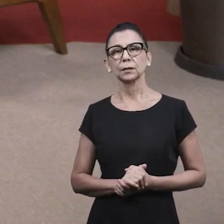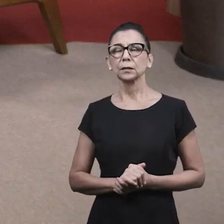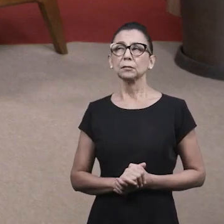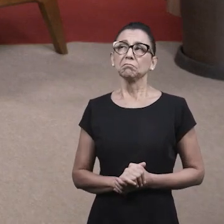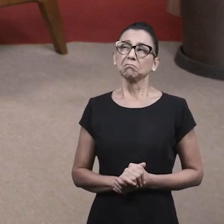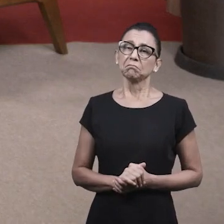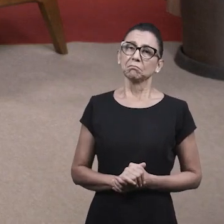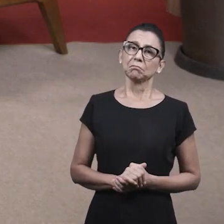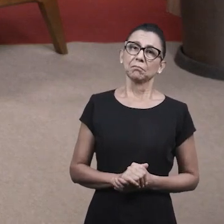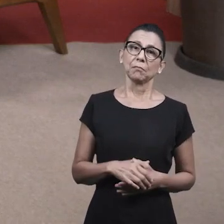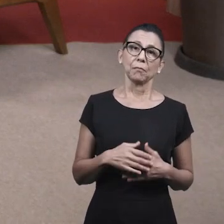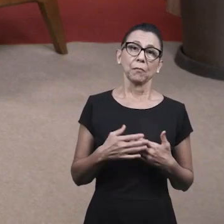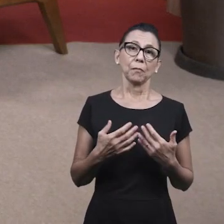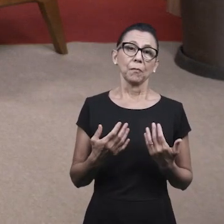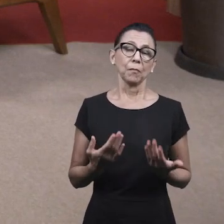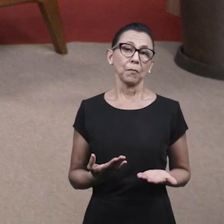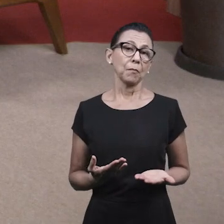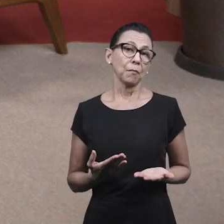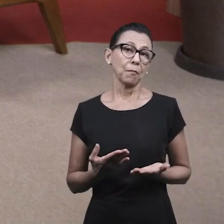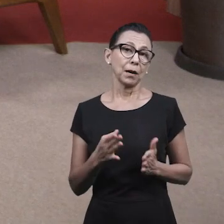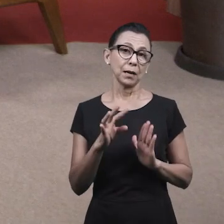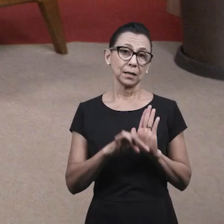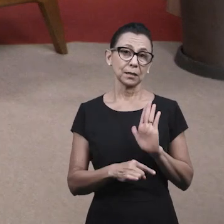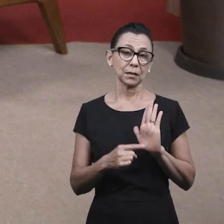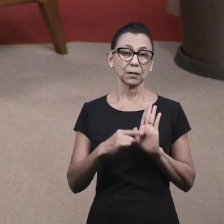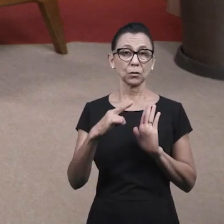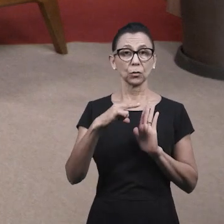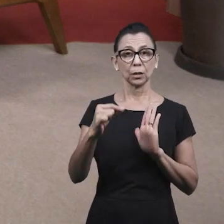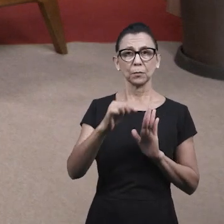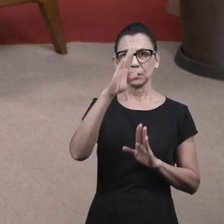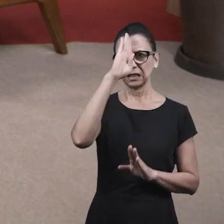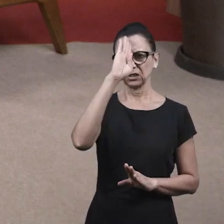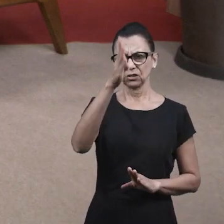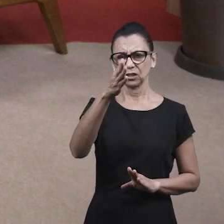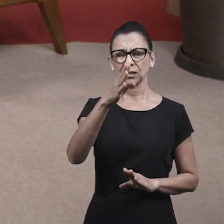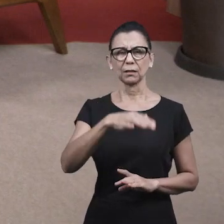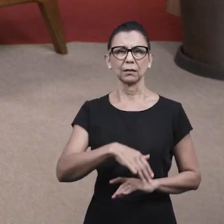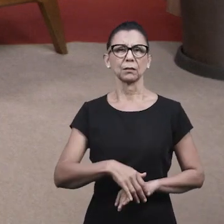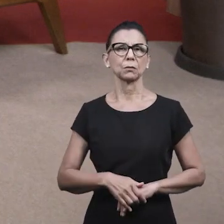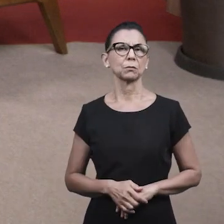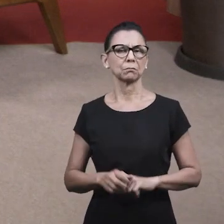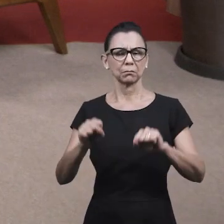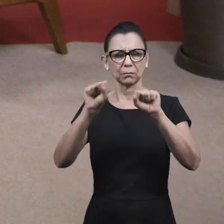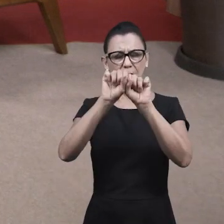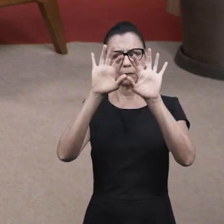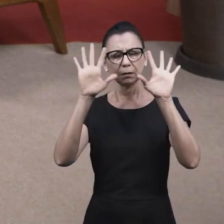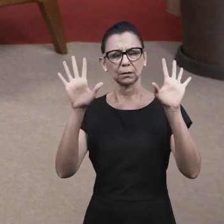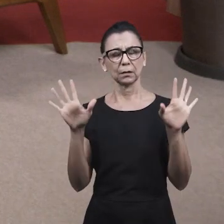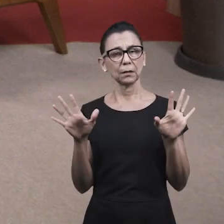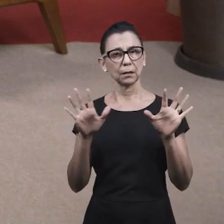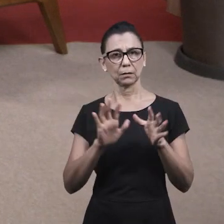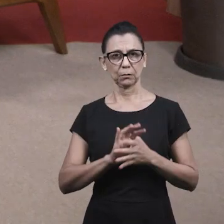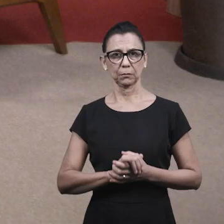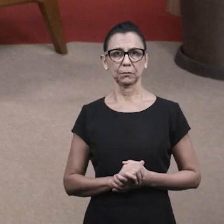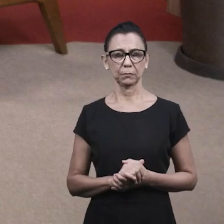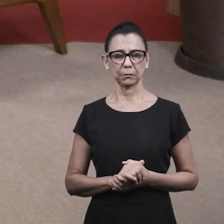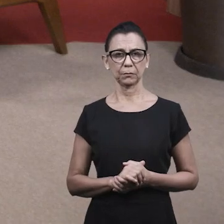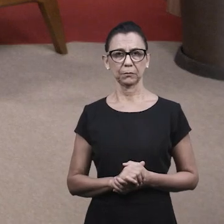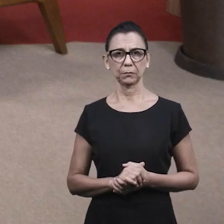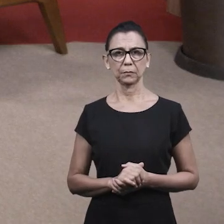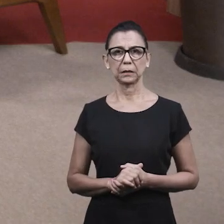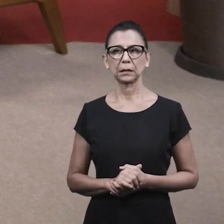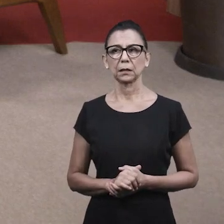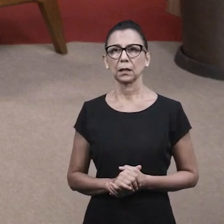avons pris un autre à cause du temps pour être didactique. Mais voici très évident qu'il